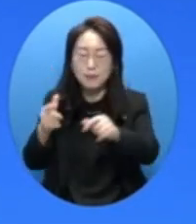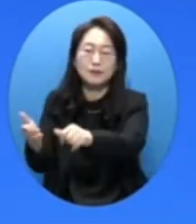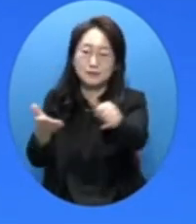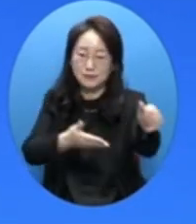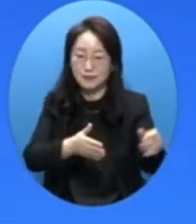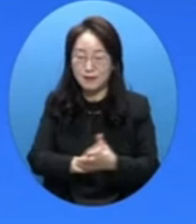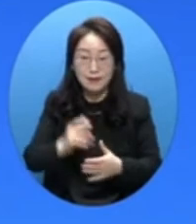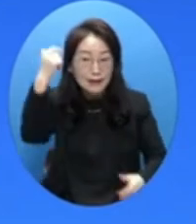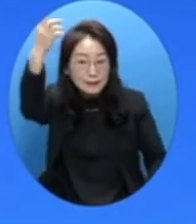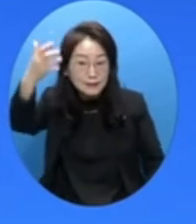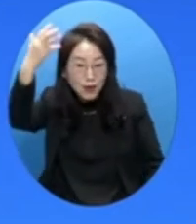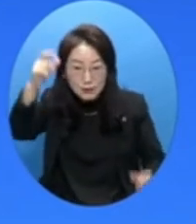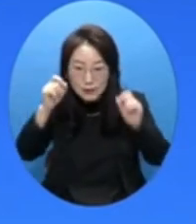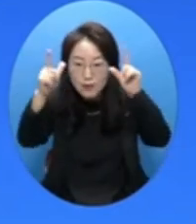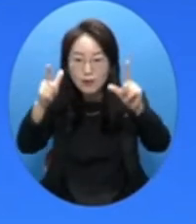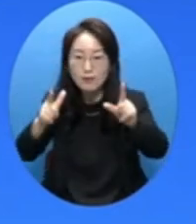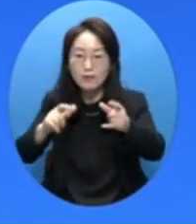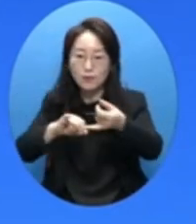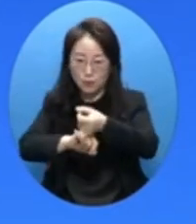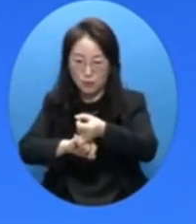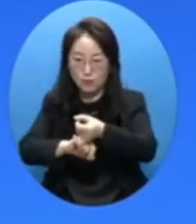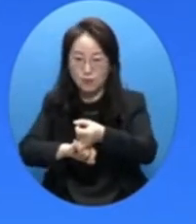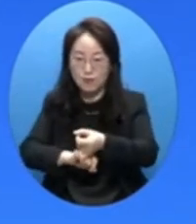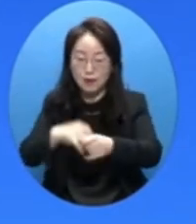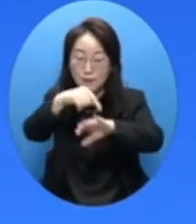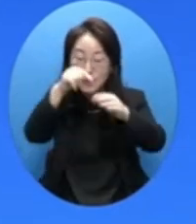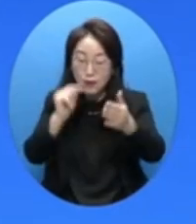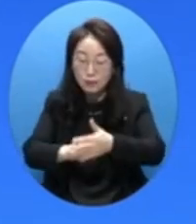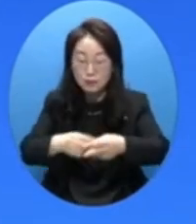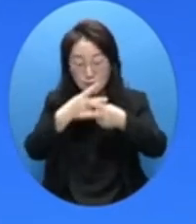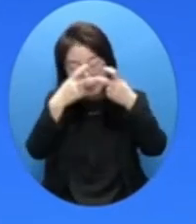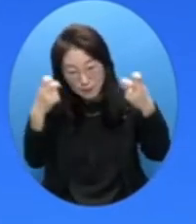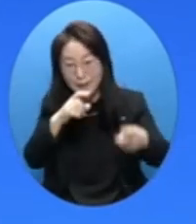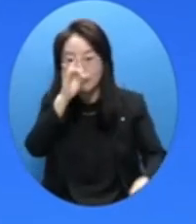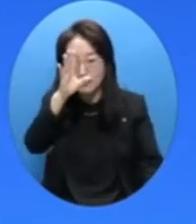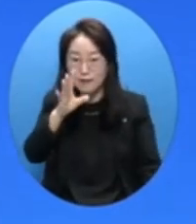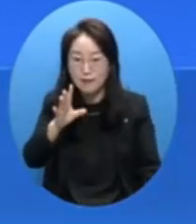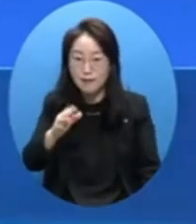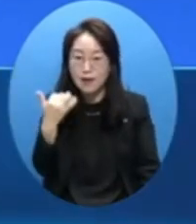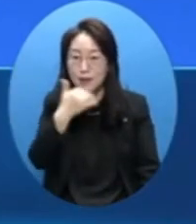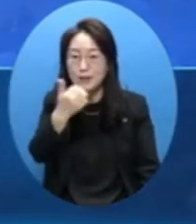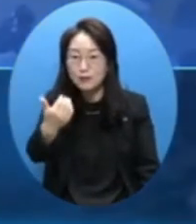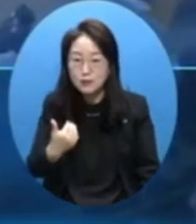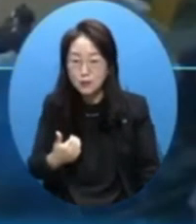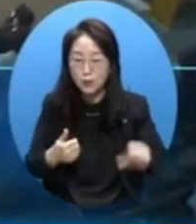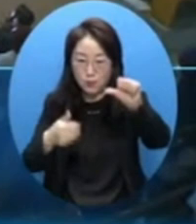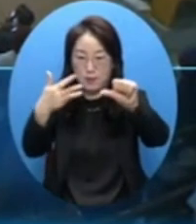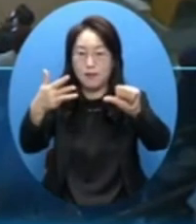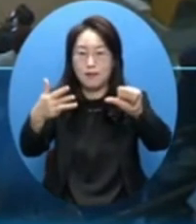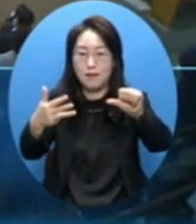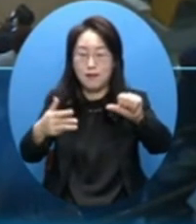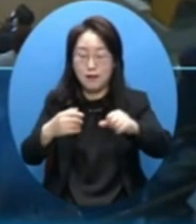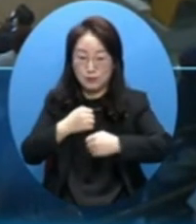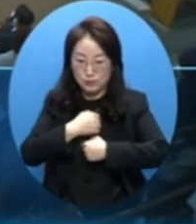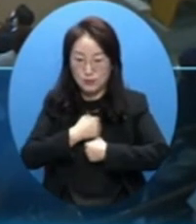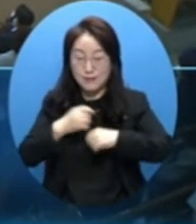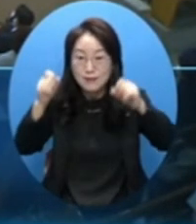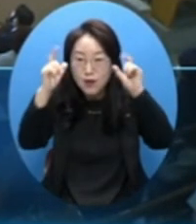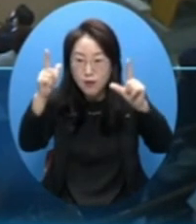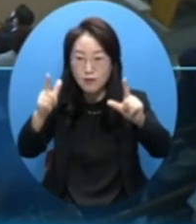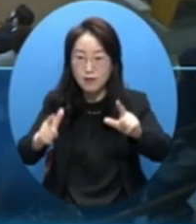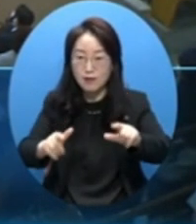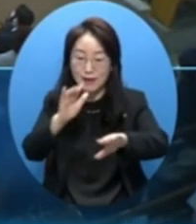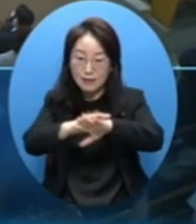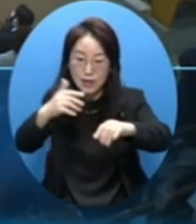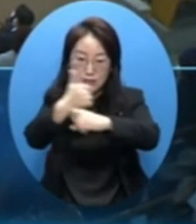영적으로 깨어 있어야 됩니다 우리 심령이 잠들면 안 됩니다 베드로도 5장 8절을 말씀합니다 근신하라 깨어라